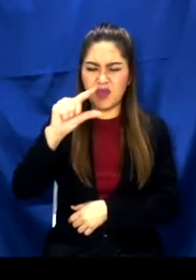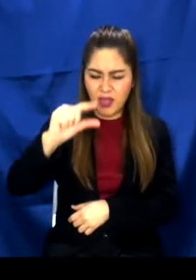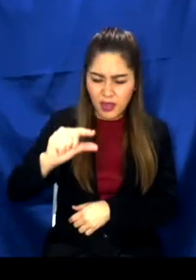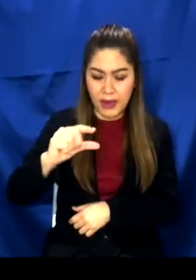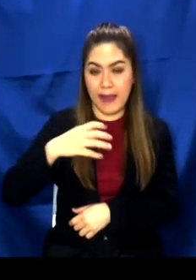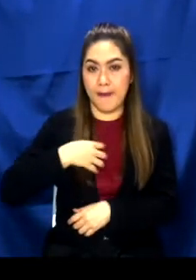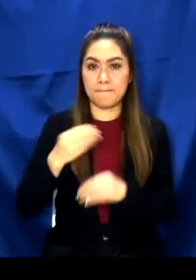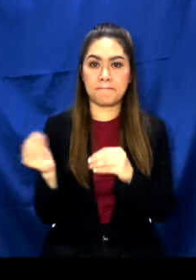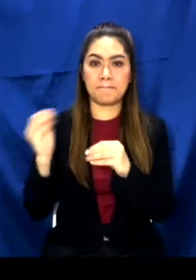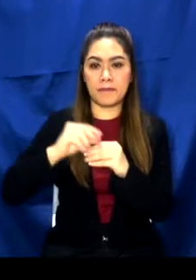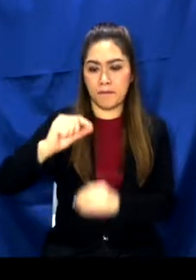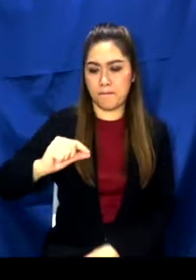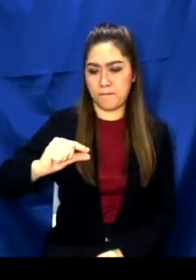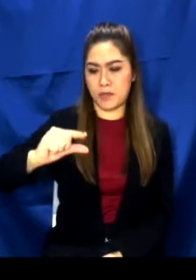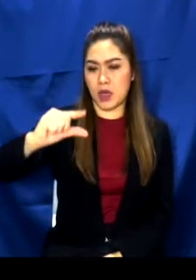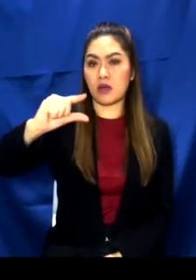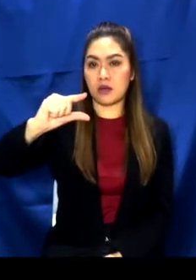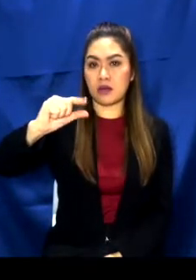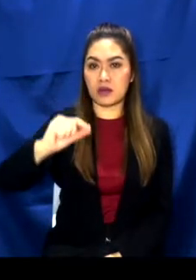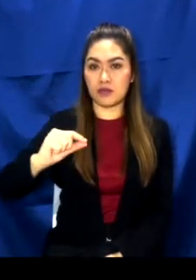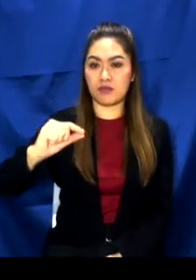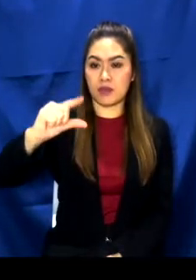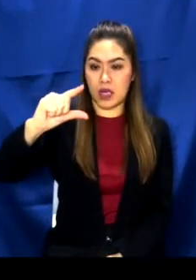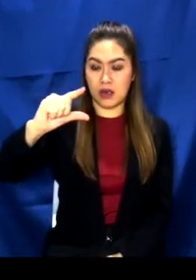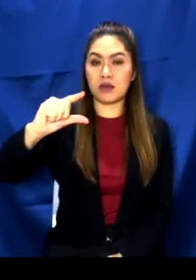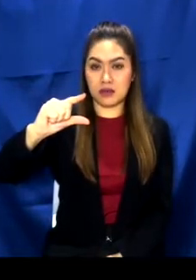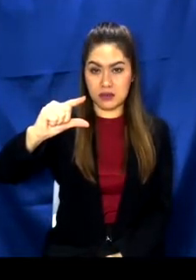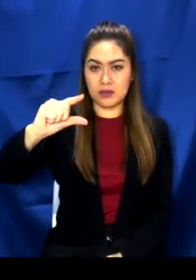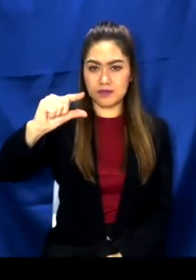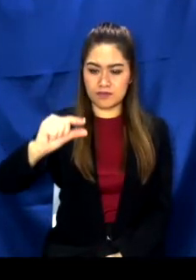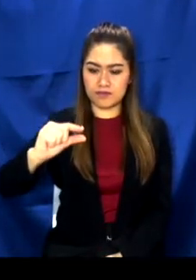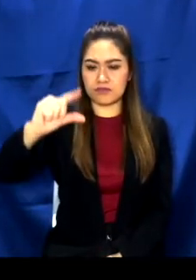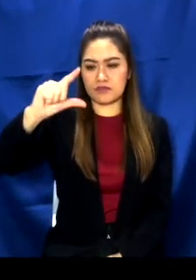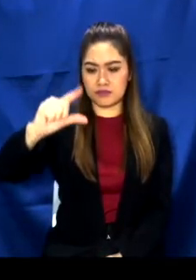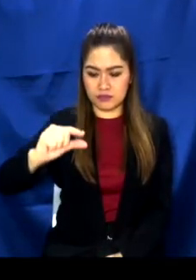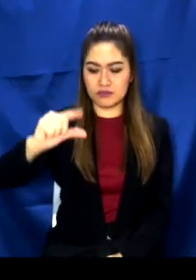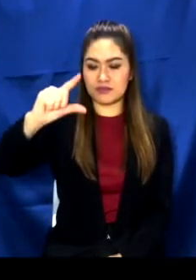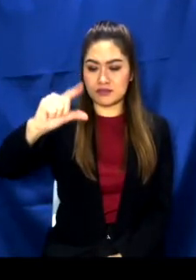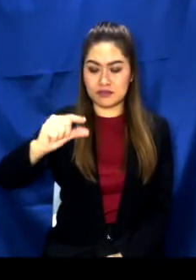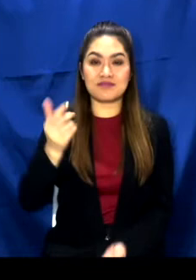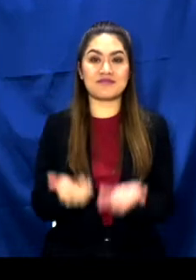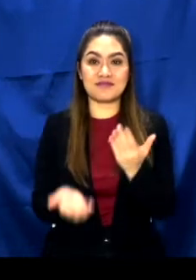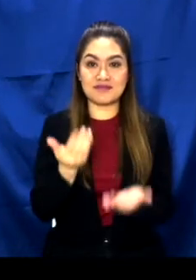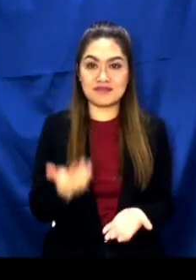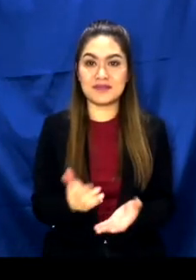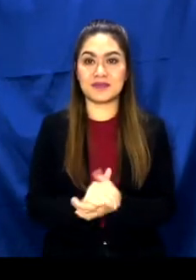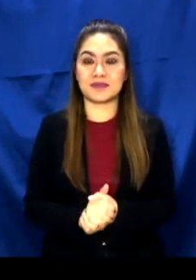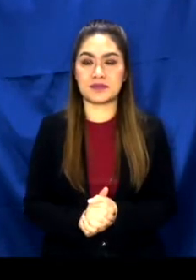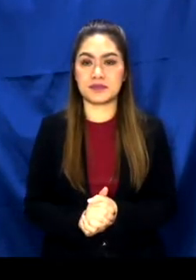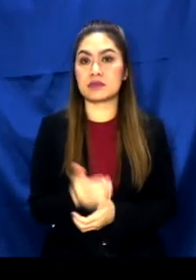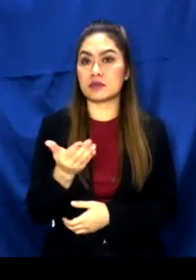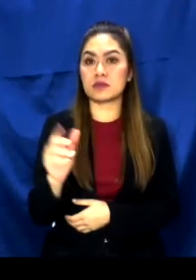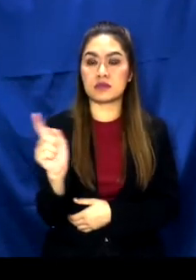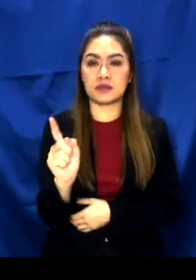ราอยากเพิ่มเราก็กดขยายขึ้นได้อย่างนี้เล็กลงขึ้นลงก็ได้ส่วนอันนี้นะคะอันนี้ก็